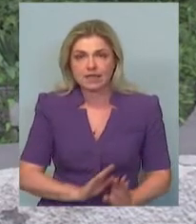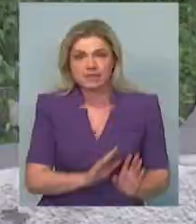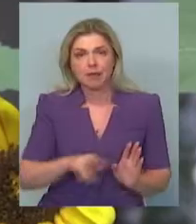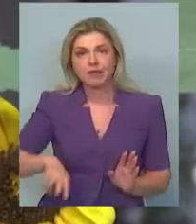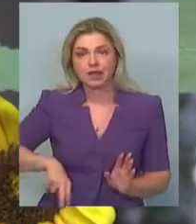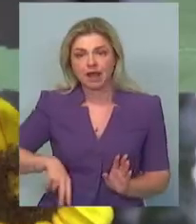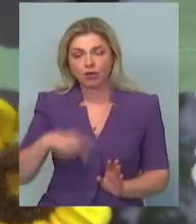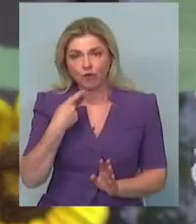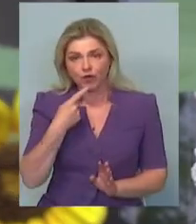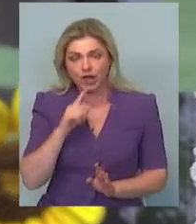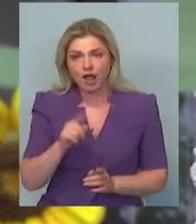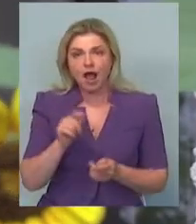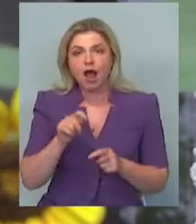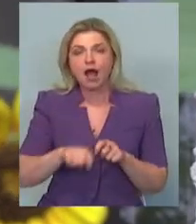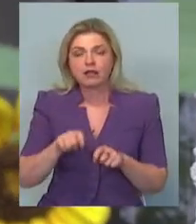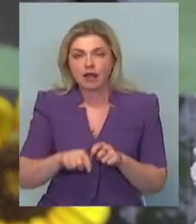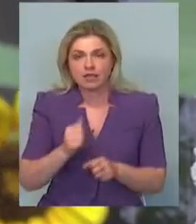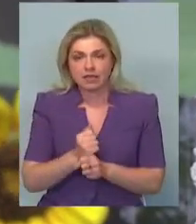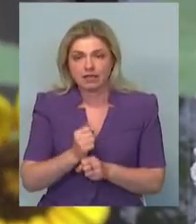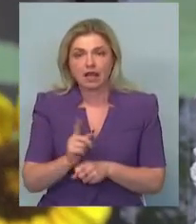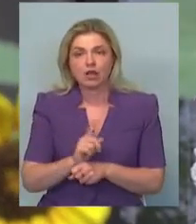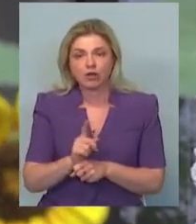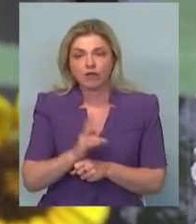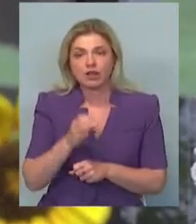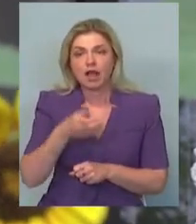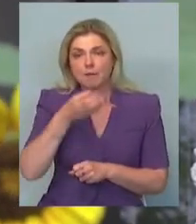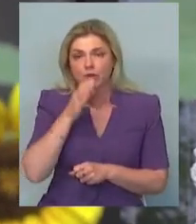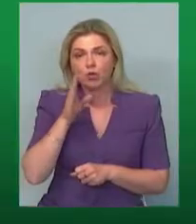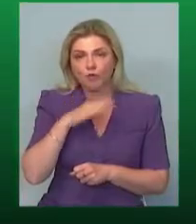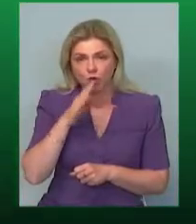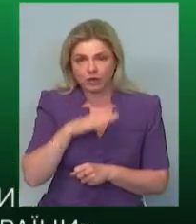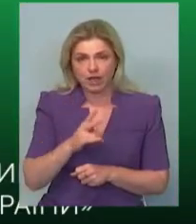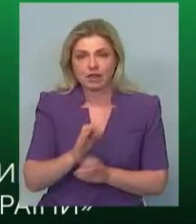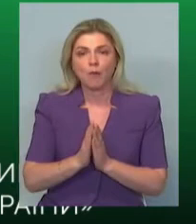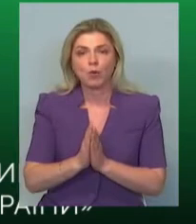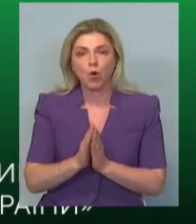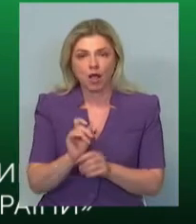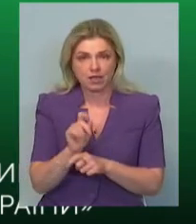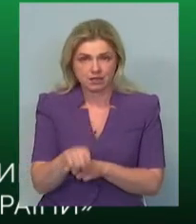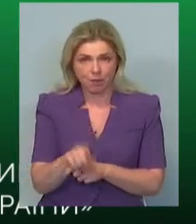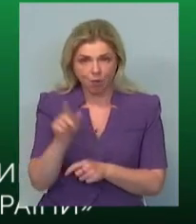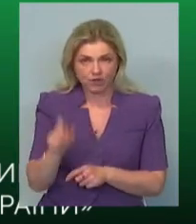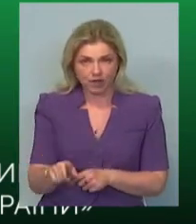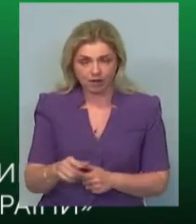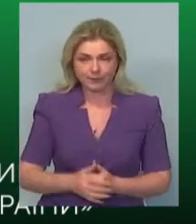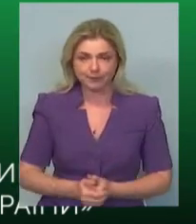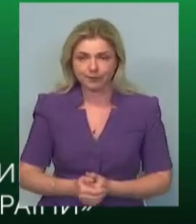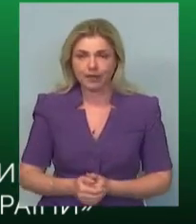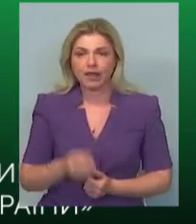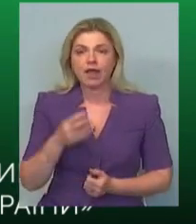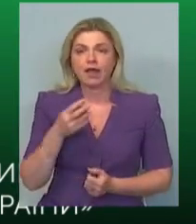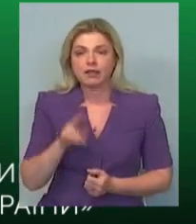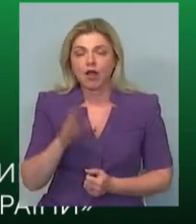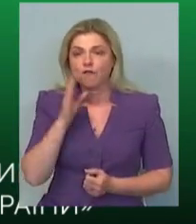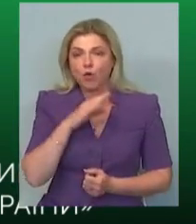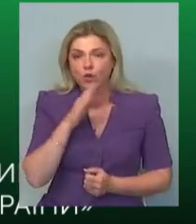Артамонов розповів, аналіз робили на основі нормативів питної води на прохання замовника. Нормативи для фонтанів, для води